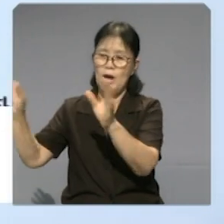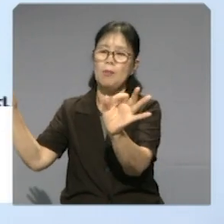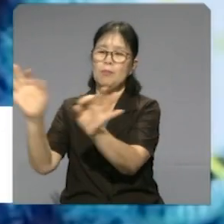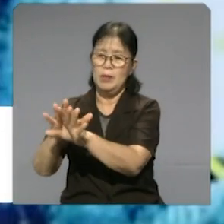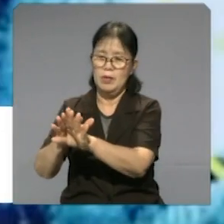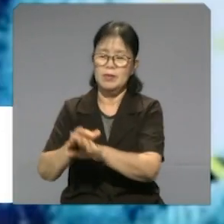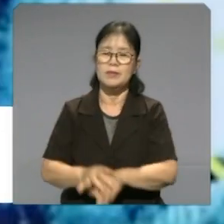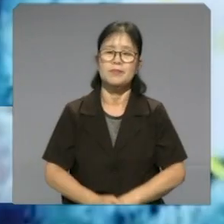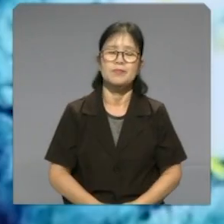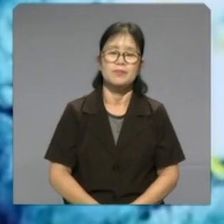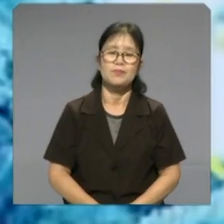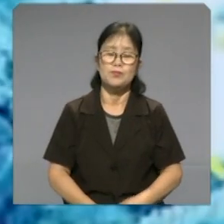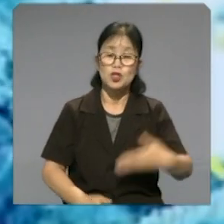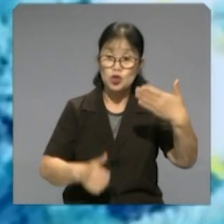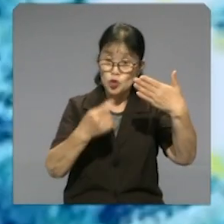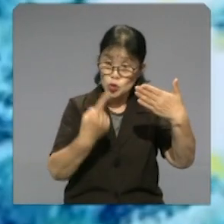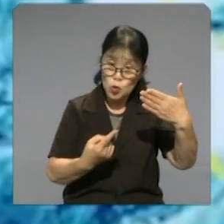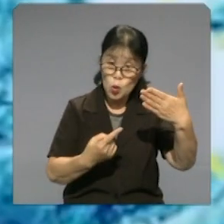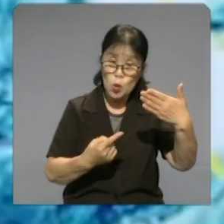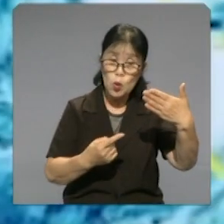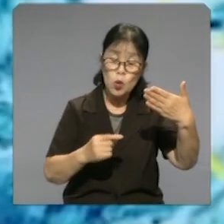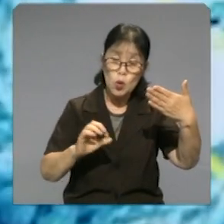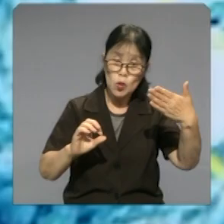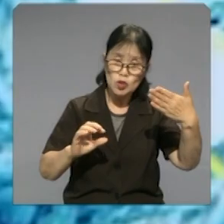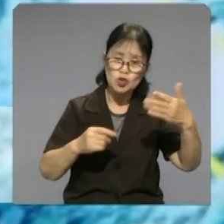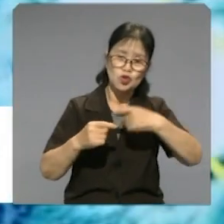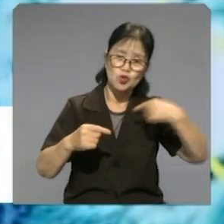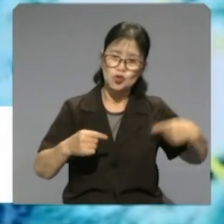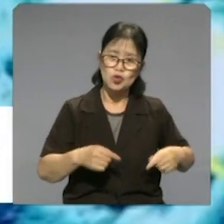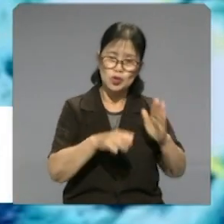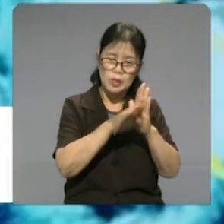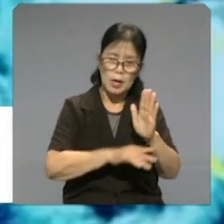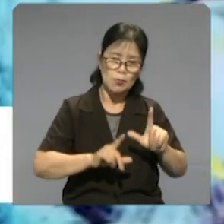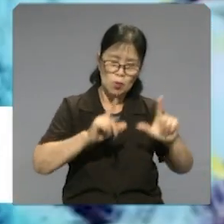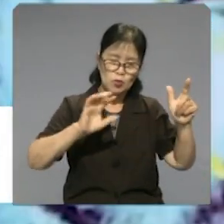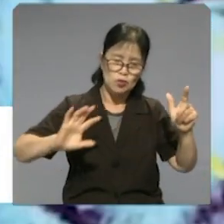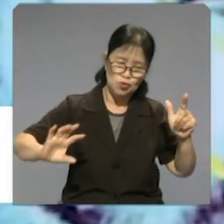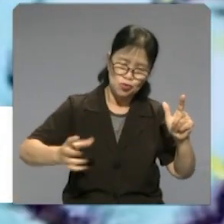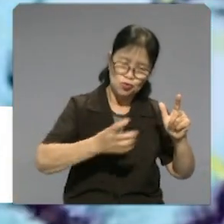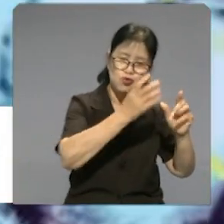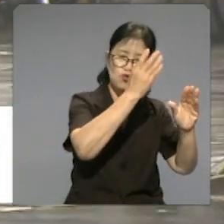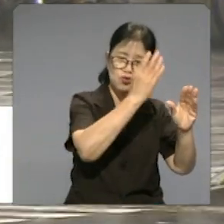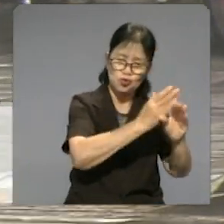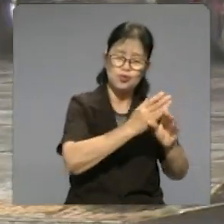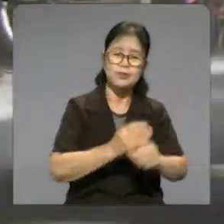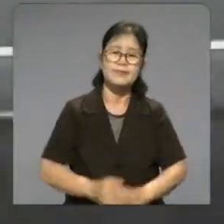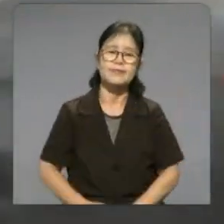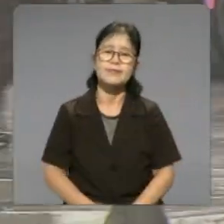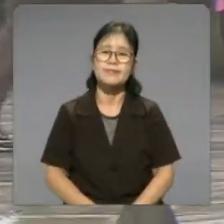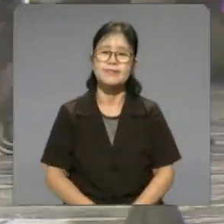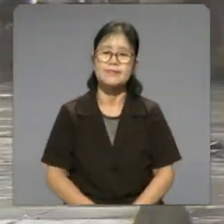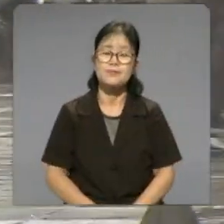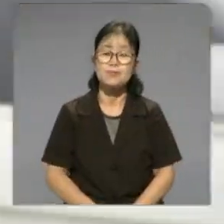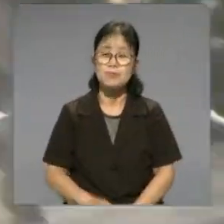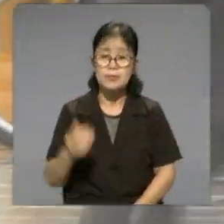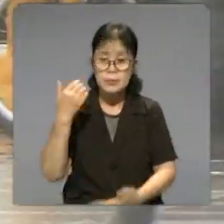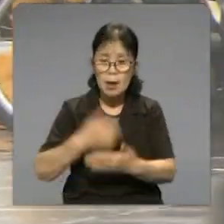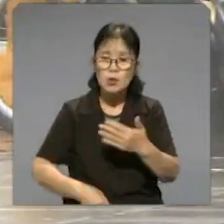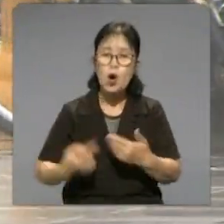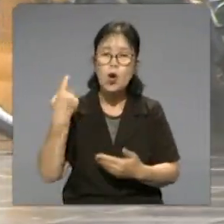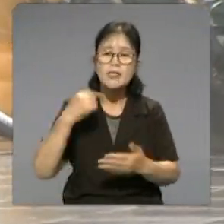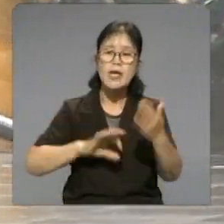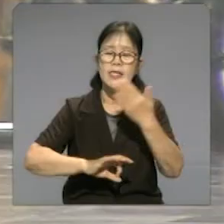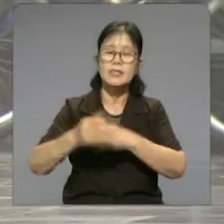소멸했고, 9호 태풍 사울라는 중국 남동부를 향해 진격하고 있습니다. 변수는 어제